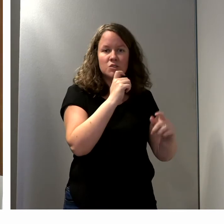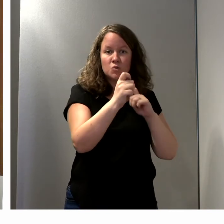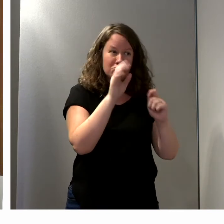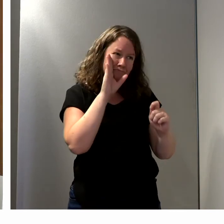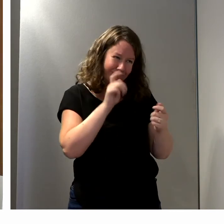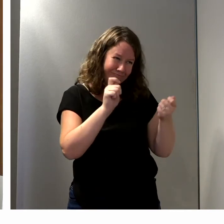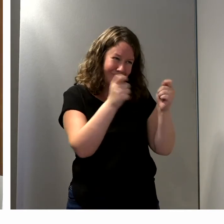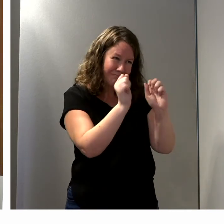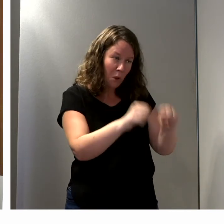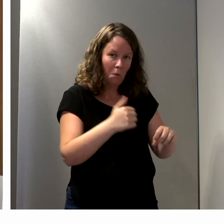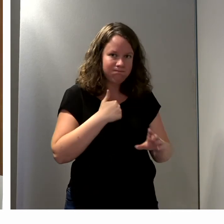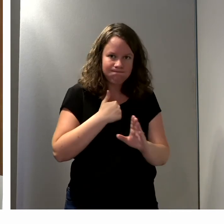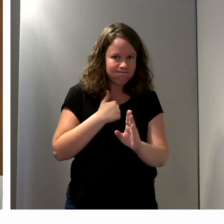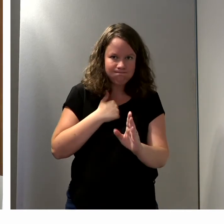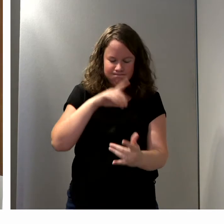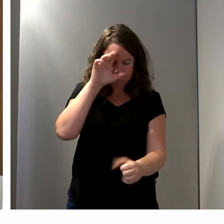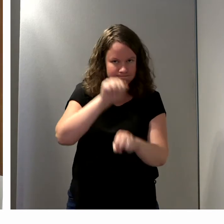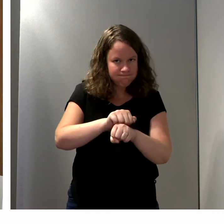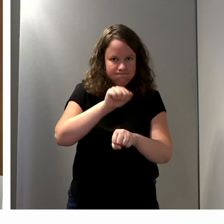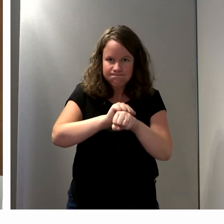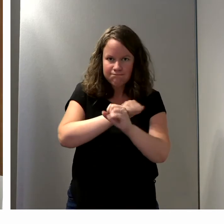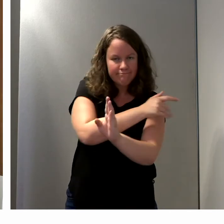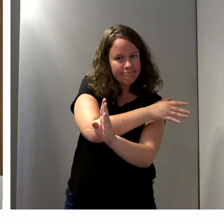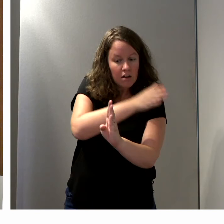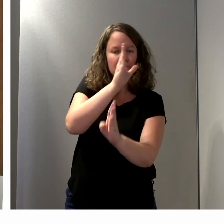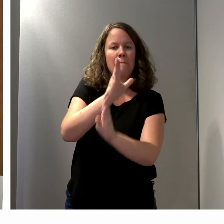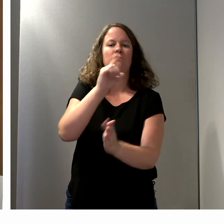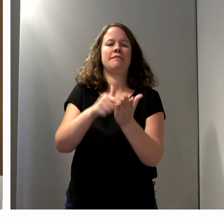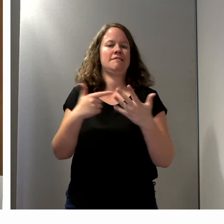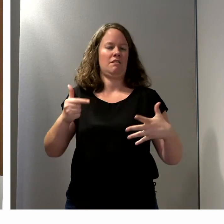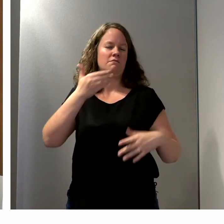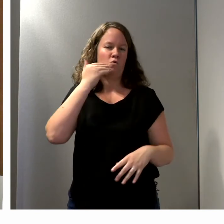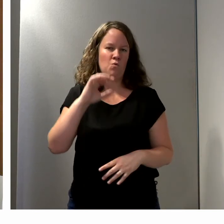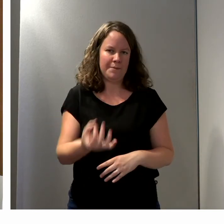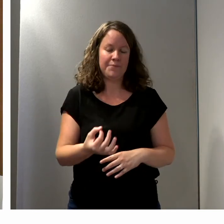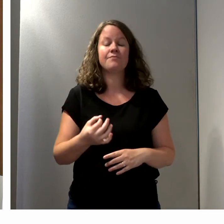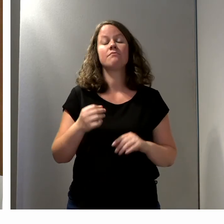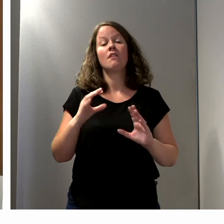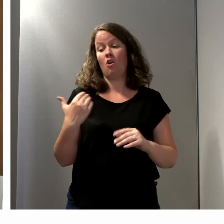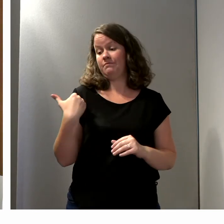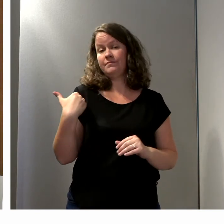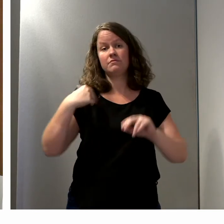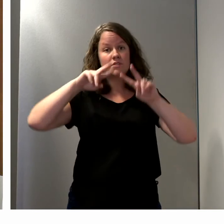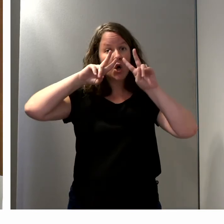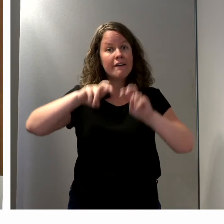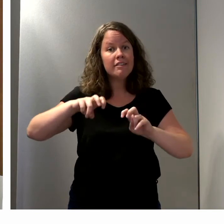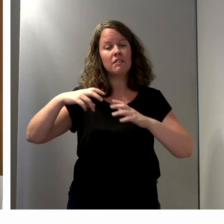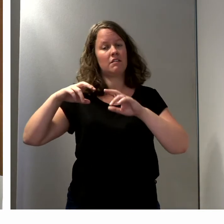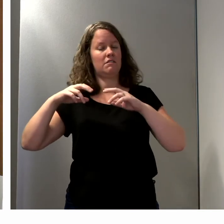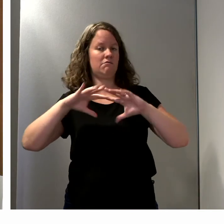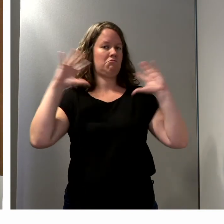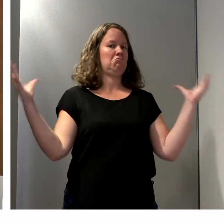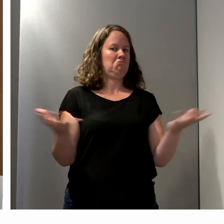faire des jeux vidéo plus accessibles. Donc les recherches les recherches ou les enquêtes qui sont associées aux jeux vidéo